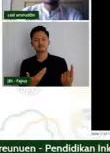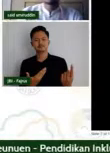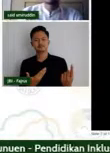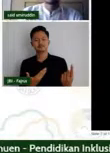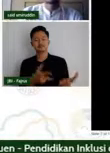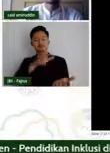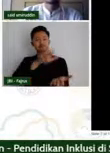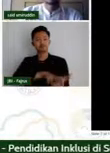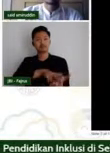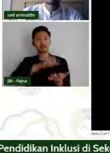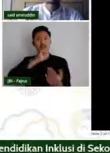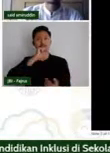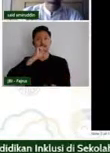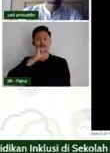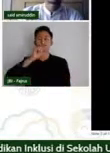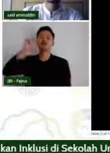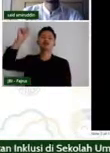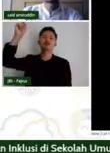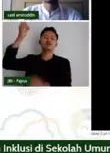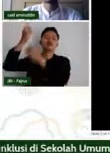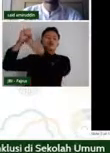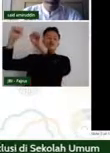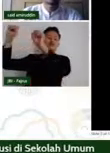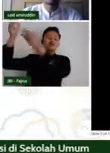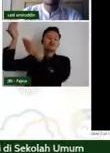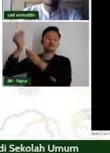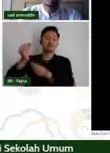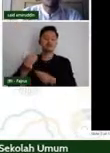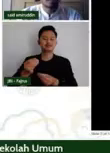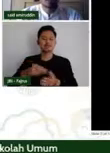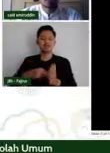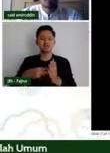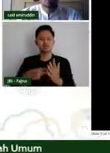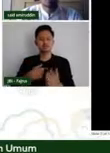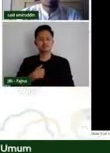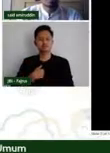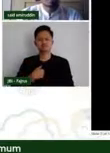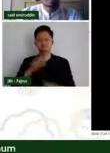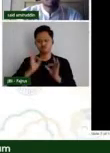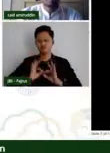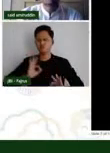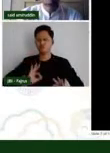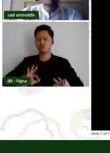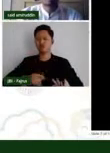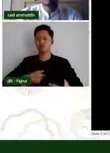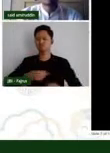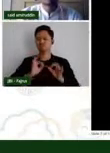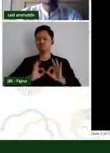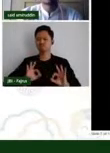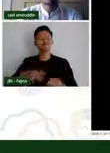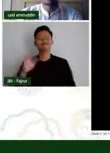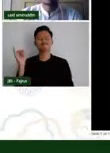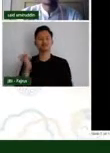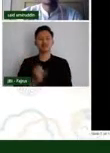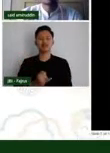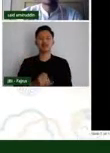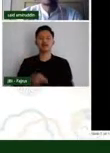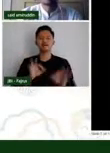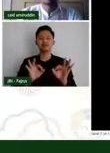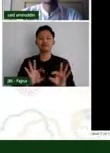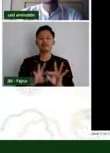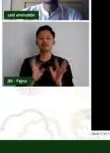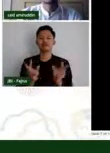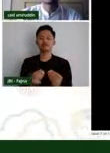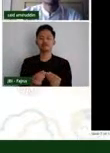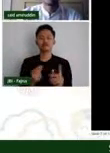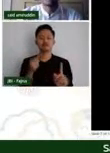yang kuasa. Tuh. Jadi kita seakan-akan bahwa kita sendiri yang membuat kita itu sempurna itu adalah suatu hal yang salah. Hadirnya pendidikan inklusif ini menunjukkan